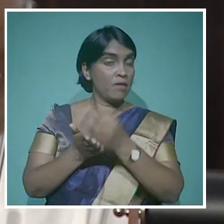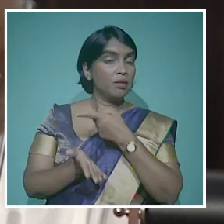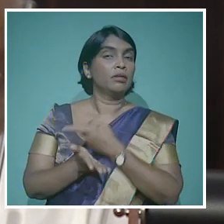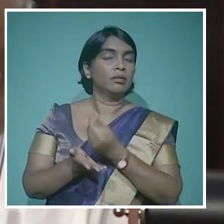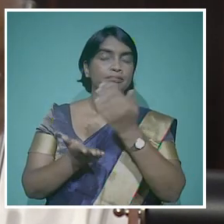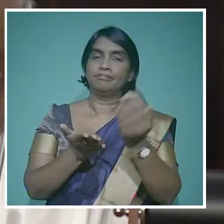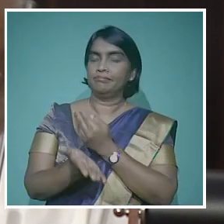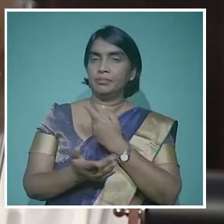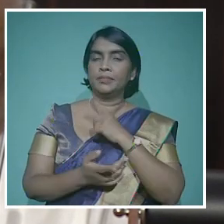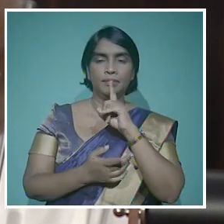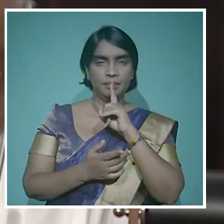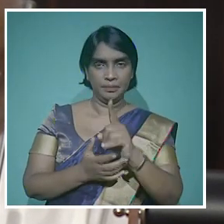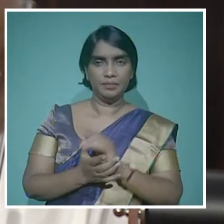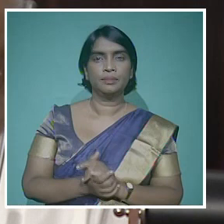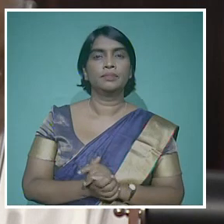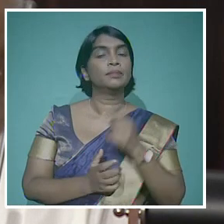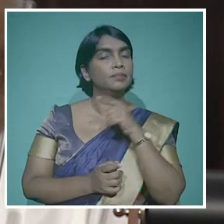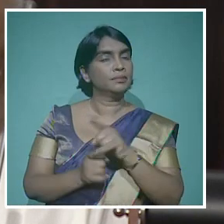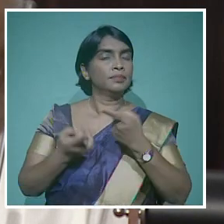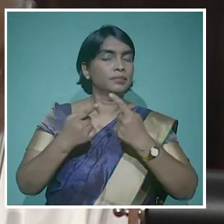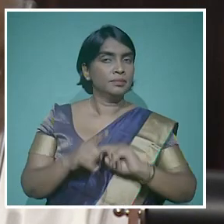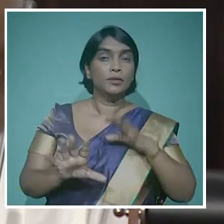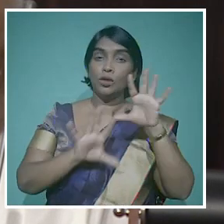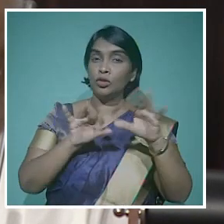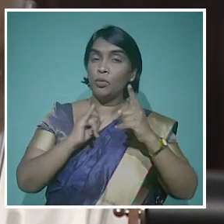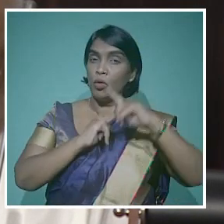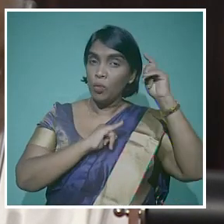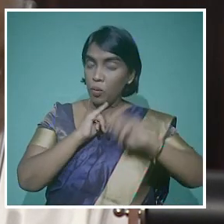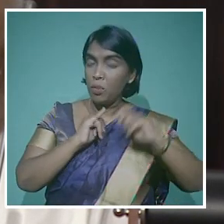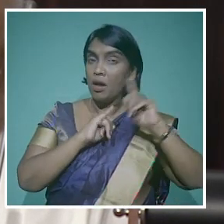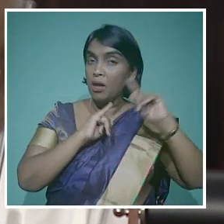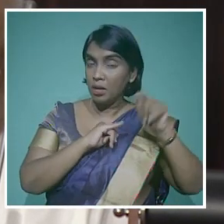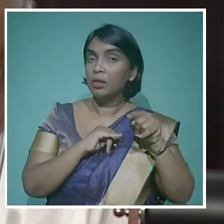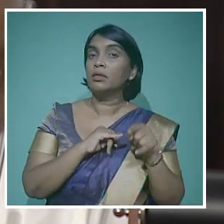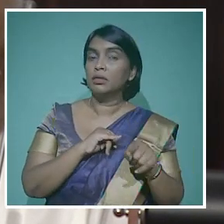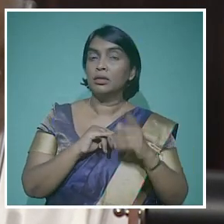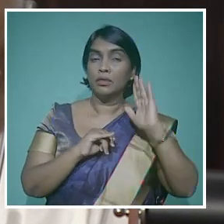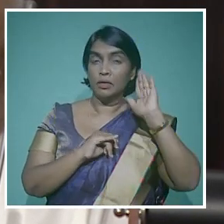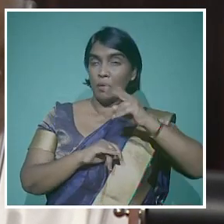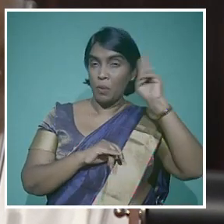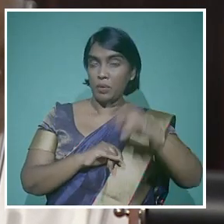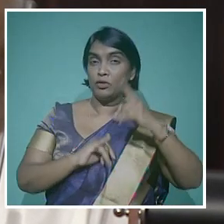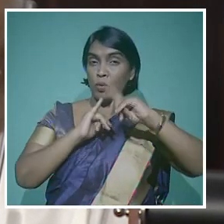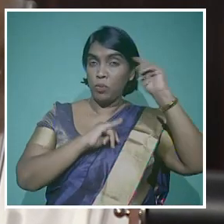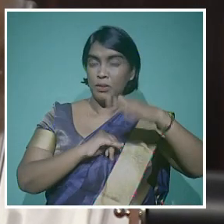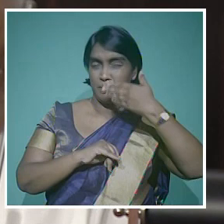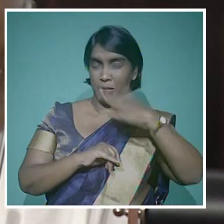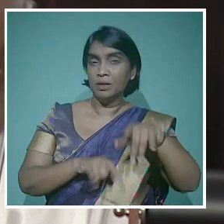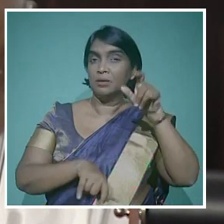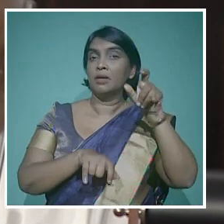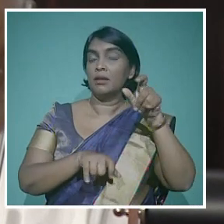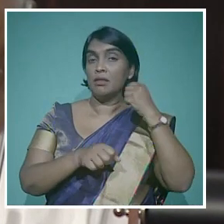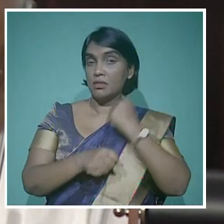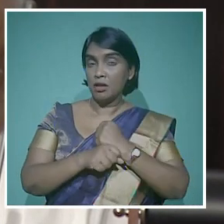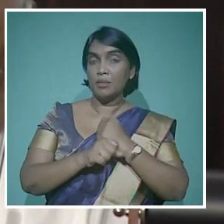වෙන් කිරීමට මම යෝජනා කරනවා. මෙයට අමතරව තෝරාගත් උපාධි පාඨමාලාවලින් විශිෂ්ට ලෙස උපාධිය සමත් වෙන